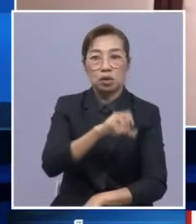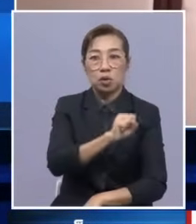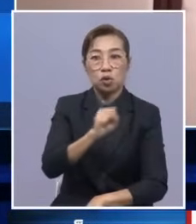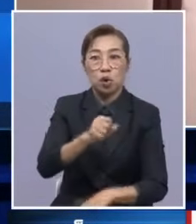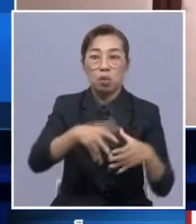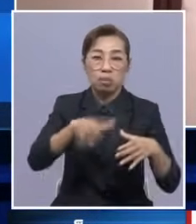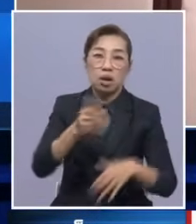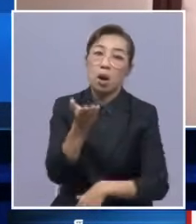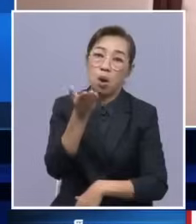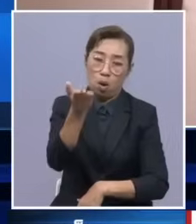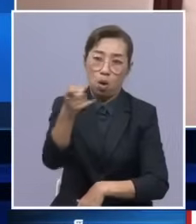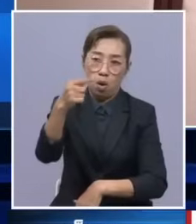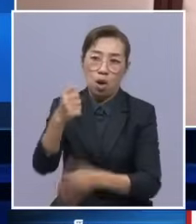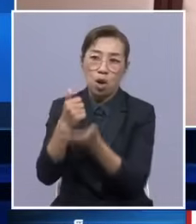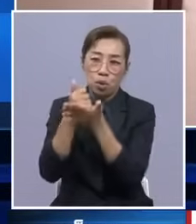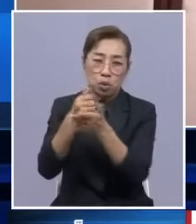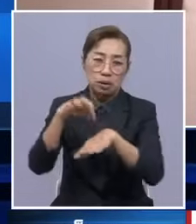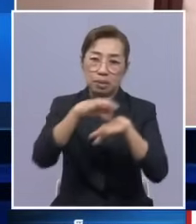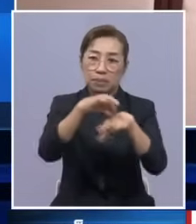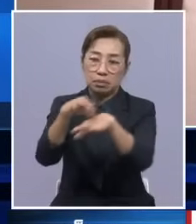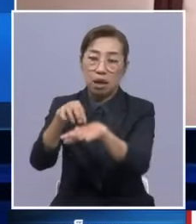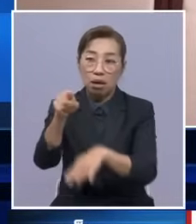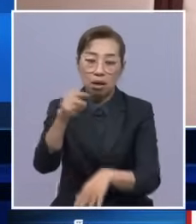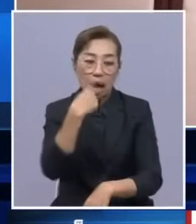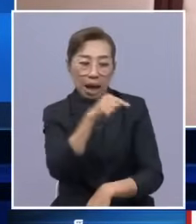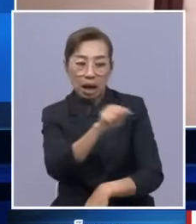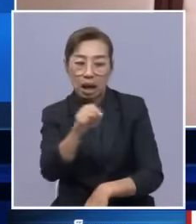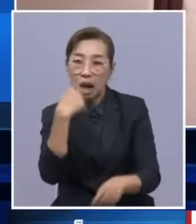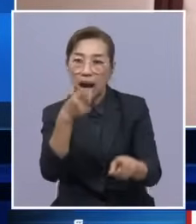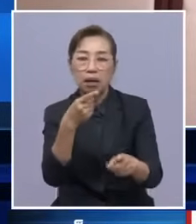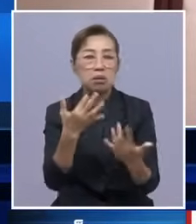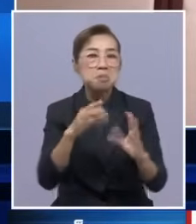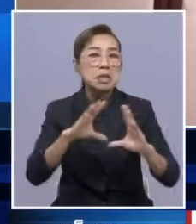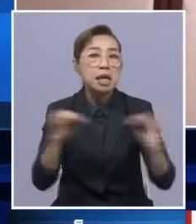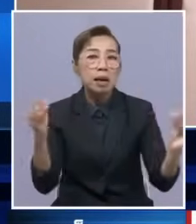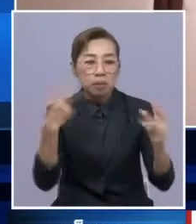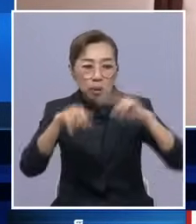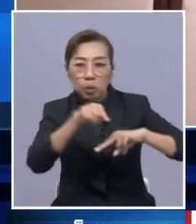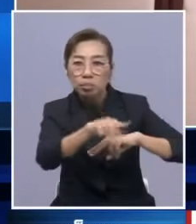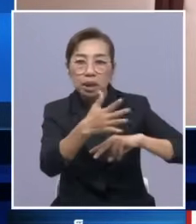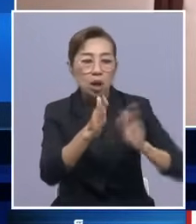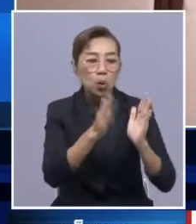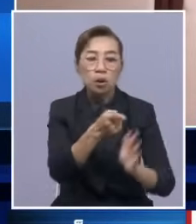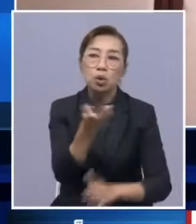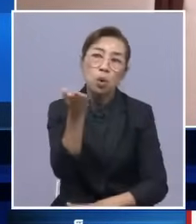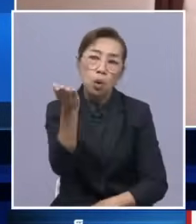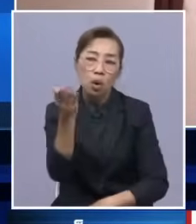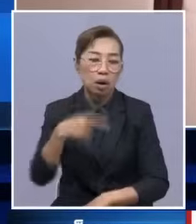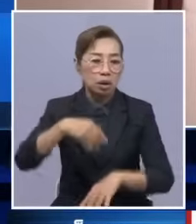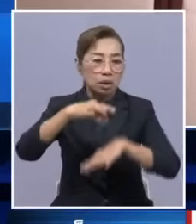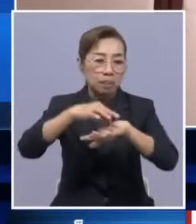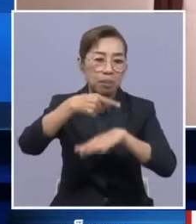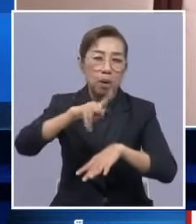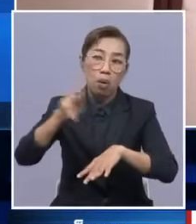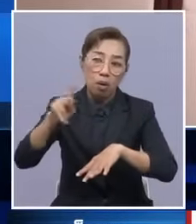รุปแล้วมีใครบ้างการที่ไม่มีใครตรวจสอบเรื่องนี้ทั้งๆที่เป็นเรื่องสำคัญสรุปแล้วคนที่มาขอตำแหน่งผู้กำกับเนี่ย เป็นผู้